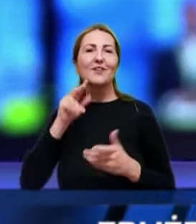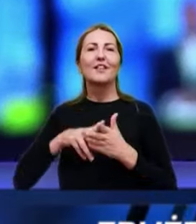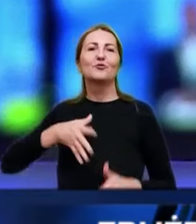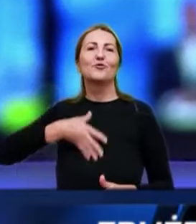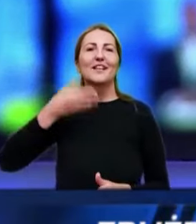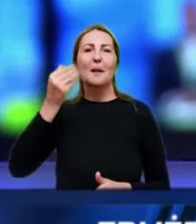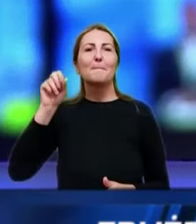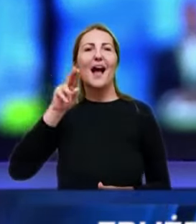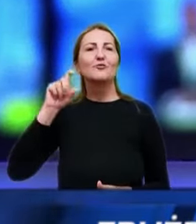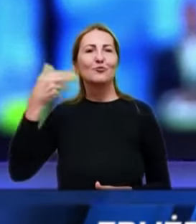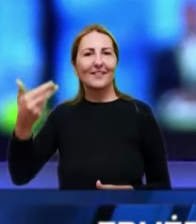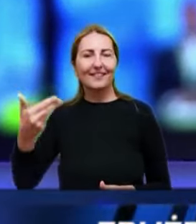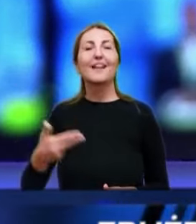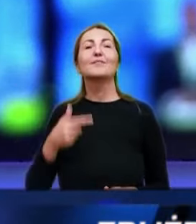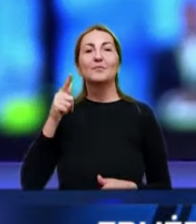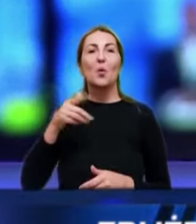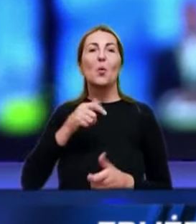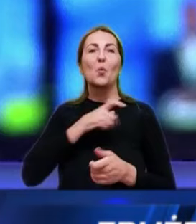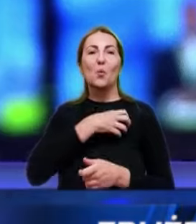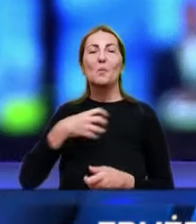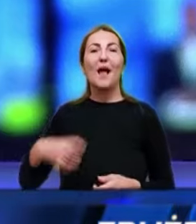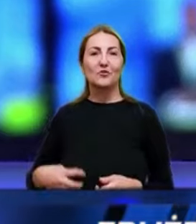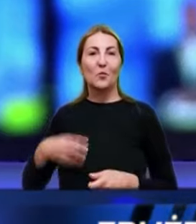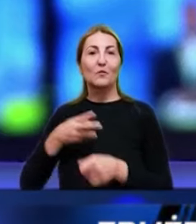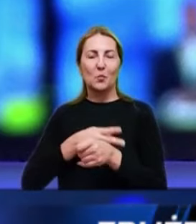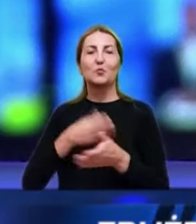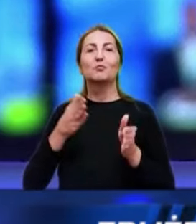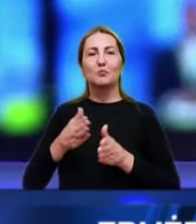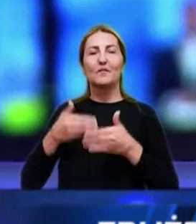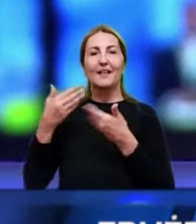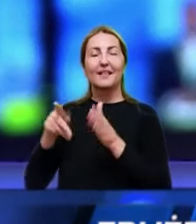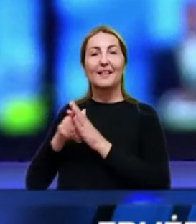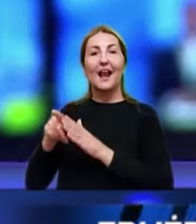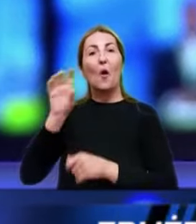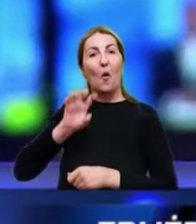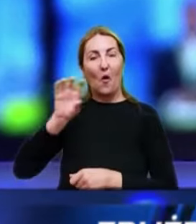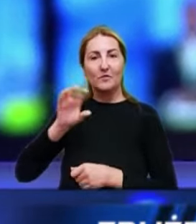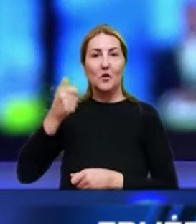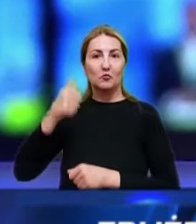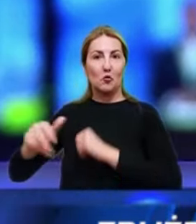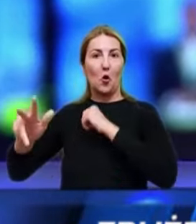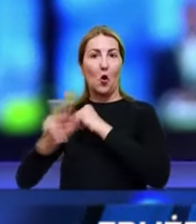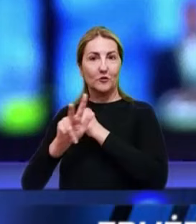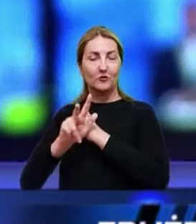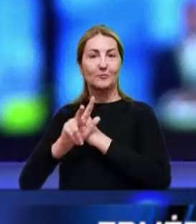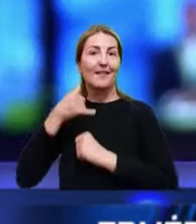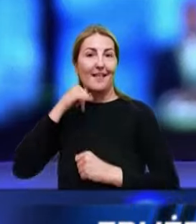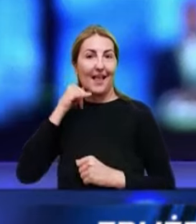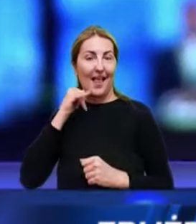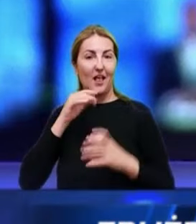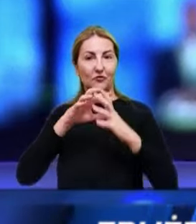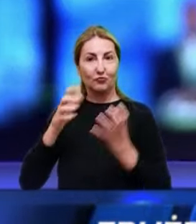Urząd Marszałkowski przygotował dla widzów TVP3 Bydgoszcz 180 gęsich tuszek. Za chwilę szansa na jedną